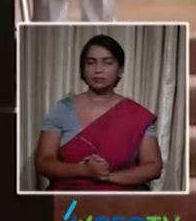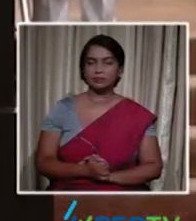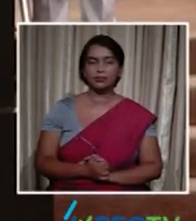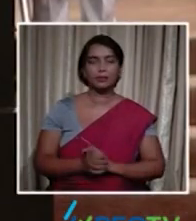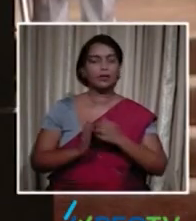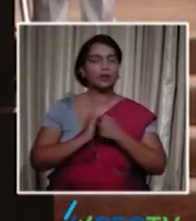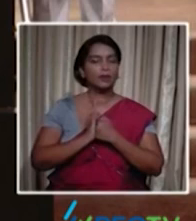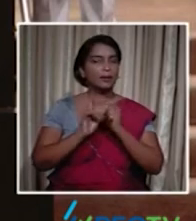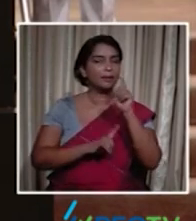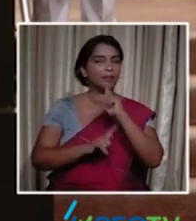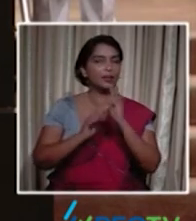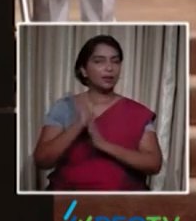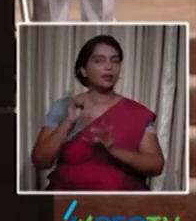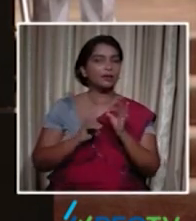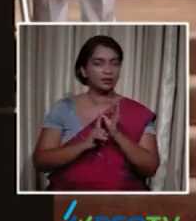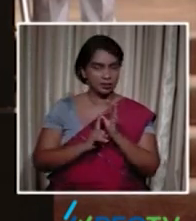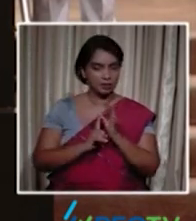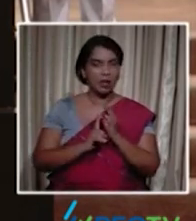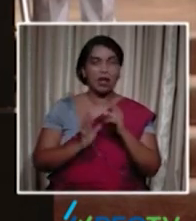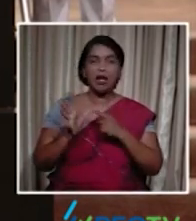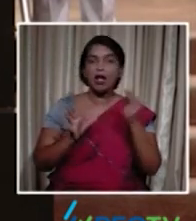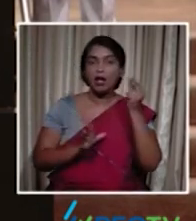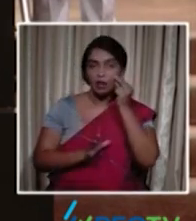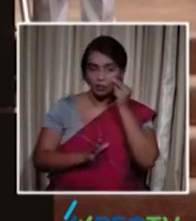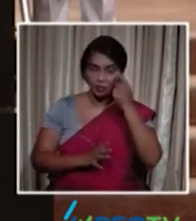ගරු පාර්ලිමේන්තු මන්ත්‍රී අනුර